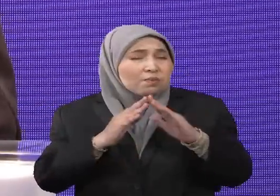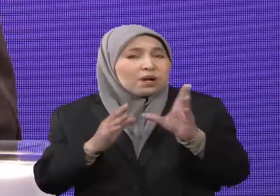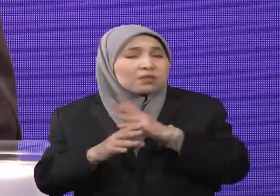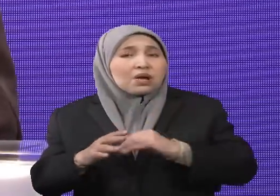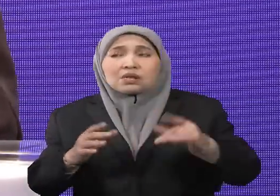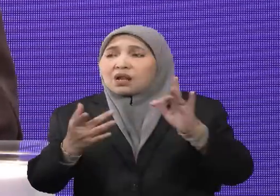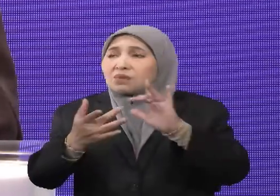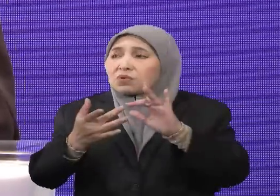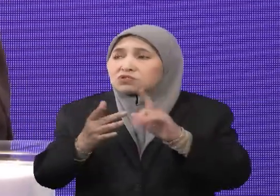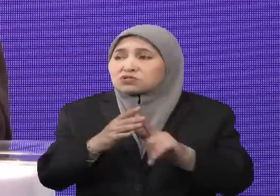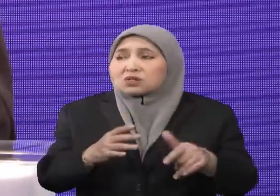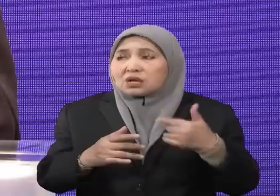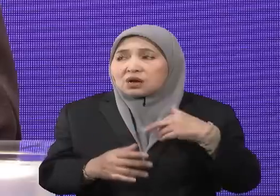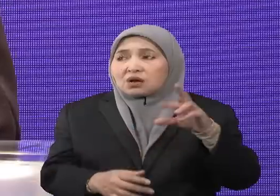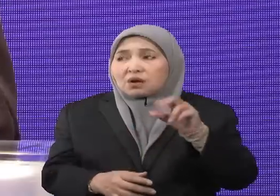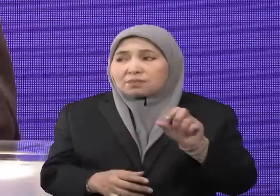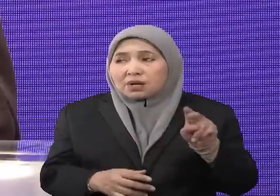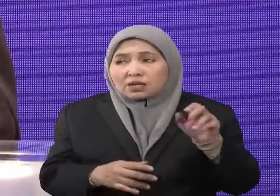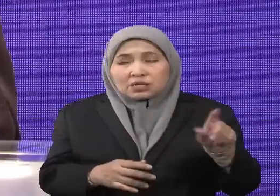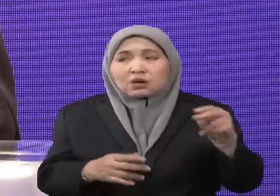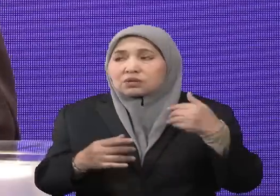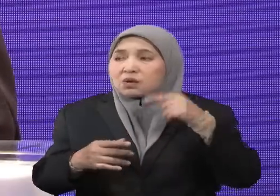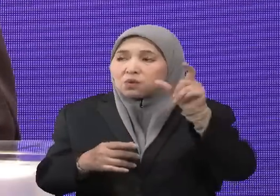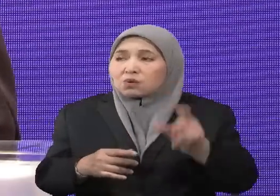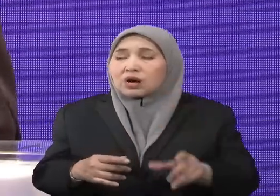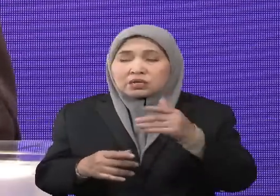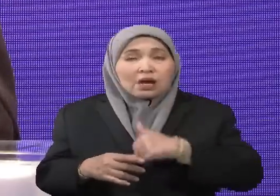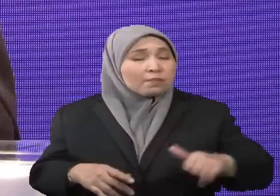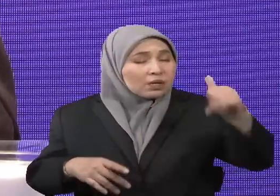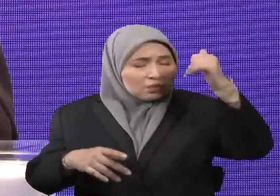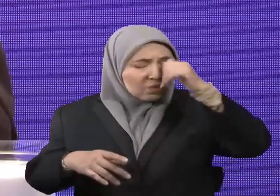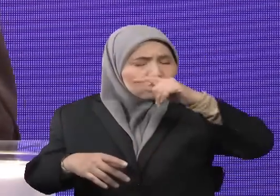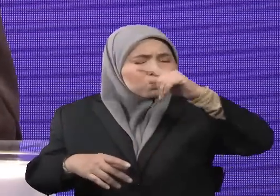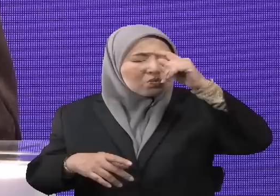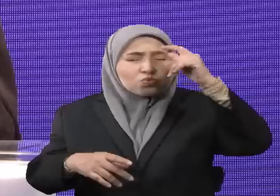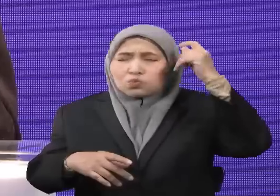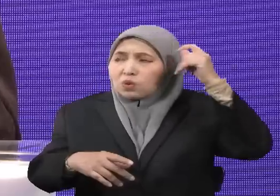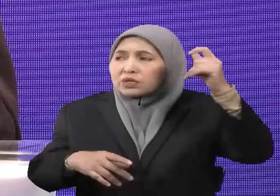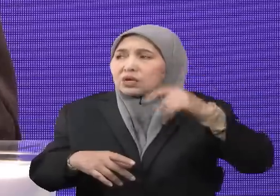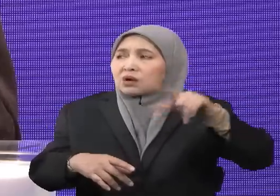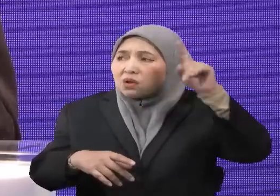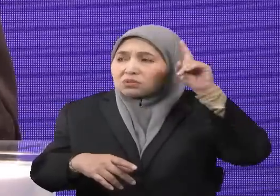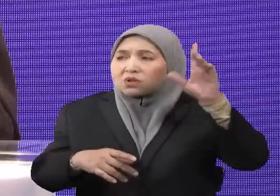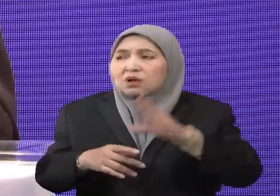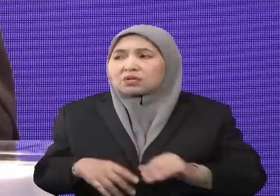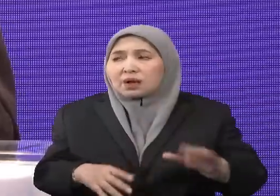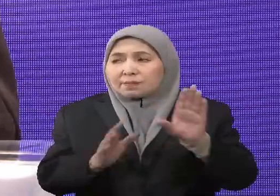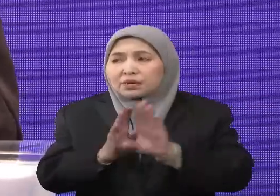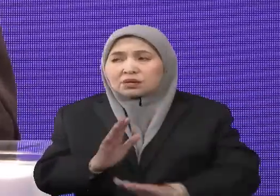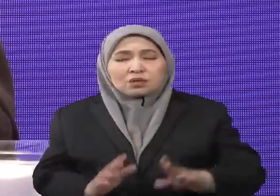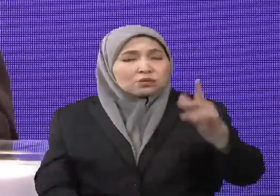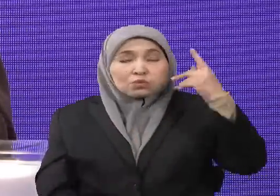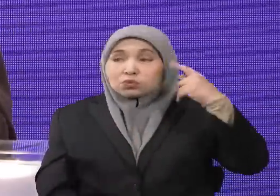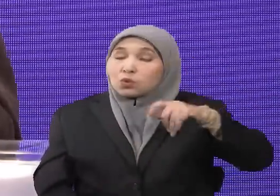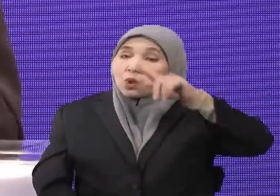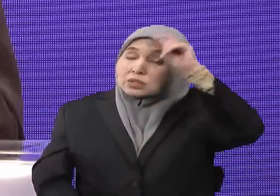dalam konteks akhirnya Rabbani orang yang bertuankan Allah sebagai Tuhan dia orangnya bertuan dan